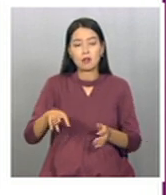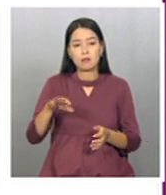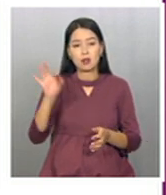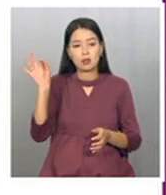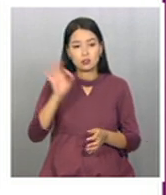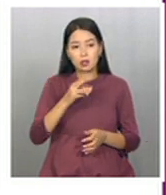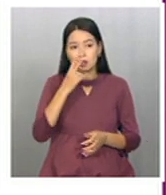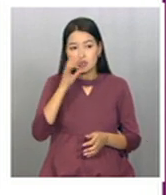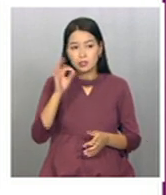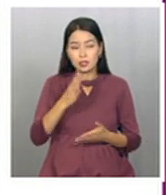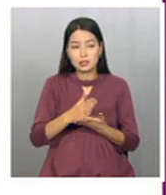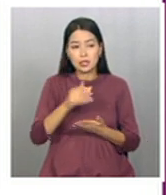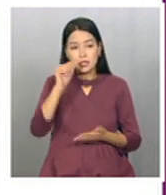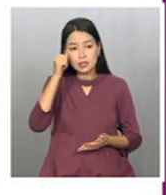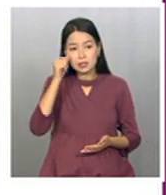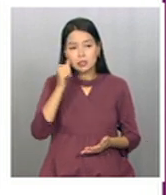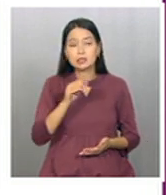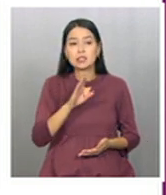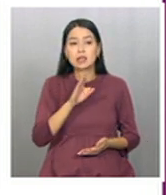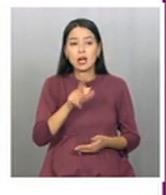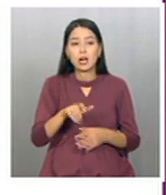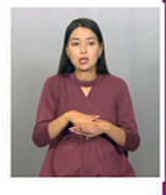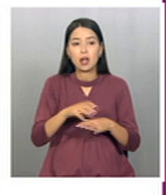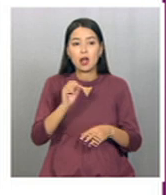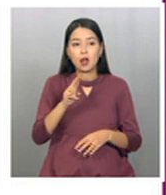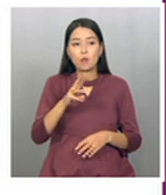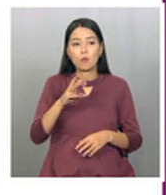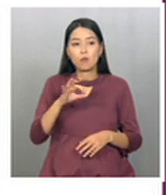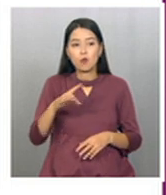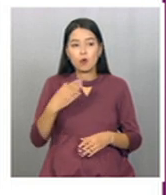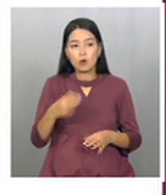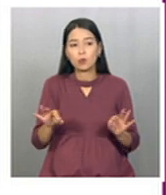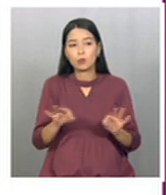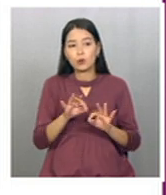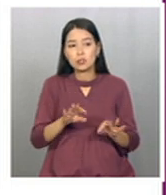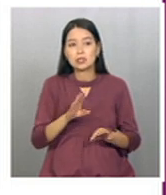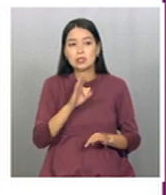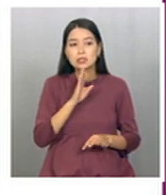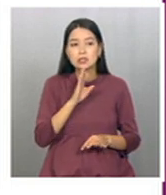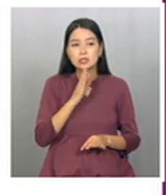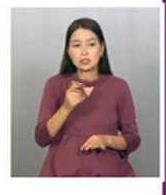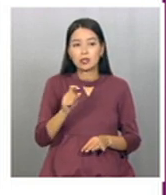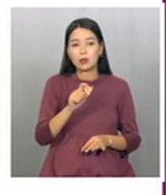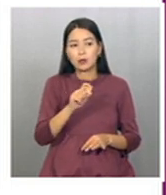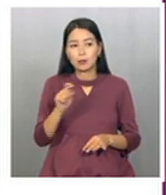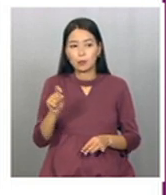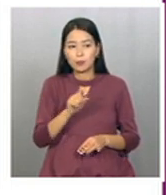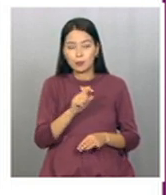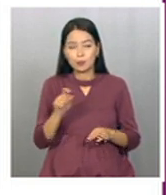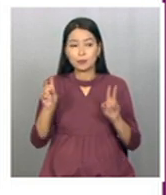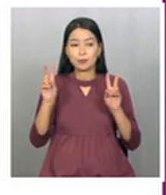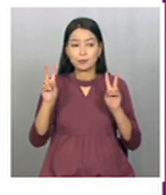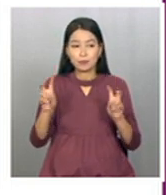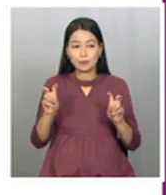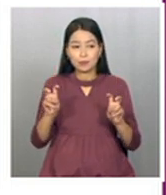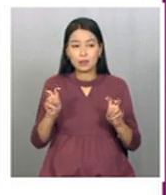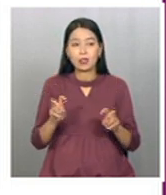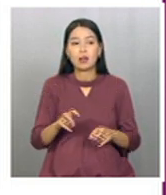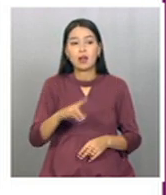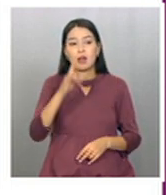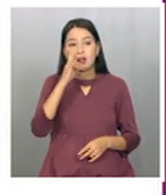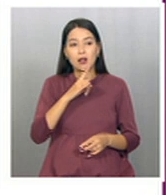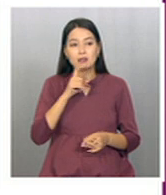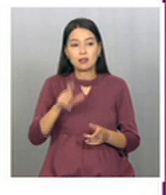Қырғыз халқының Ақмөр жырындағы Ақмөр қыздың солқылдап илап баратам, зордықшы Жантай Чалменен, қазақ